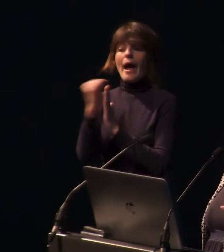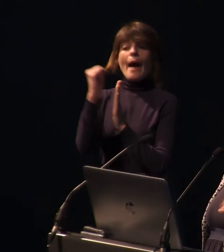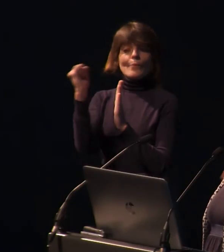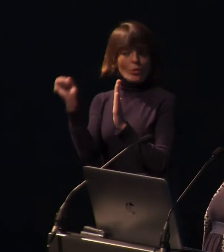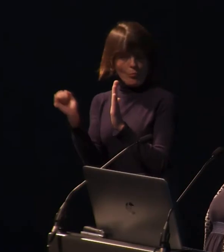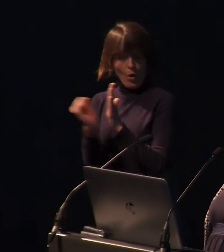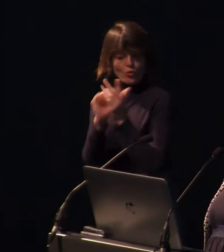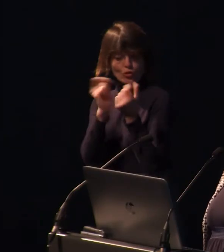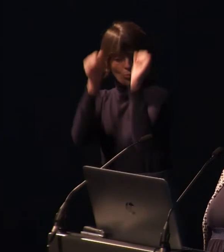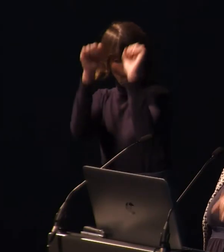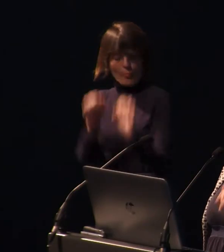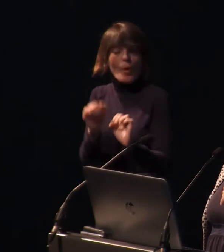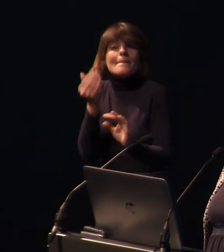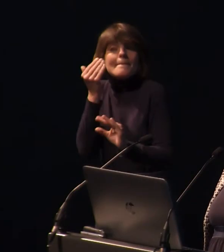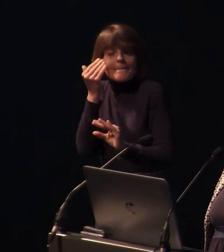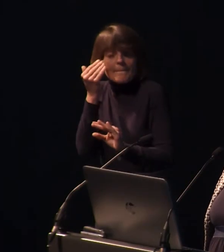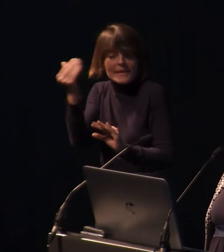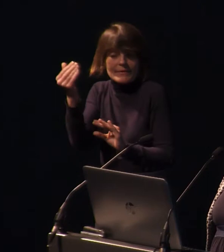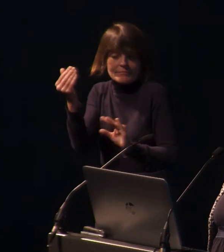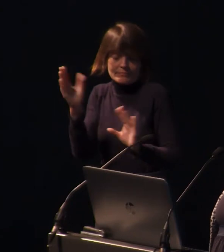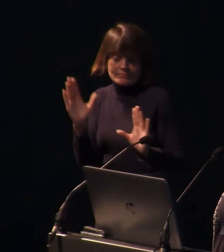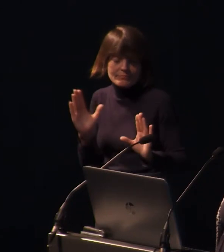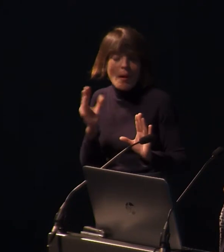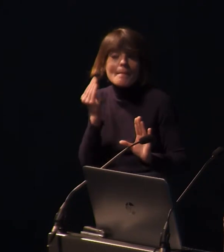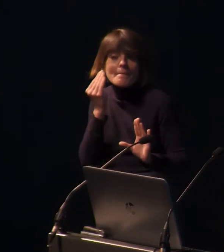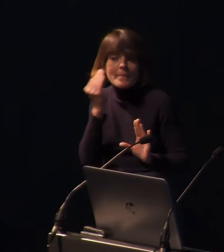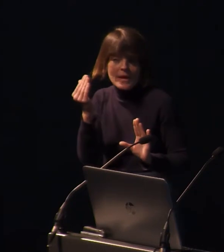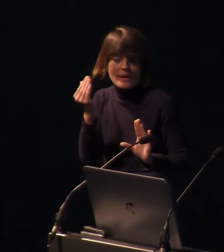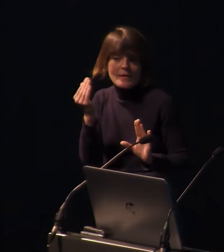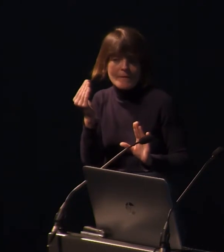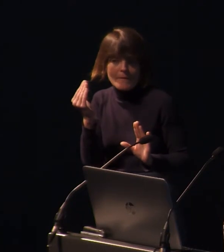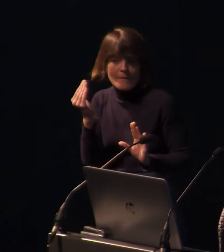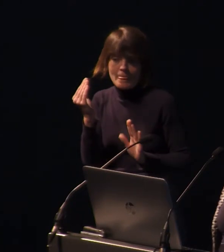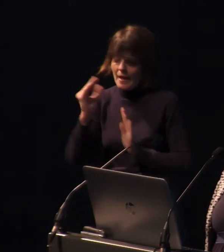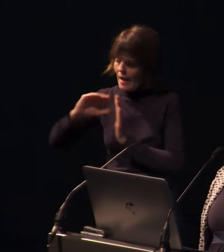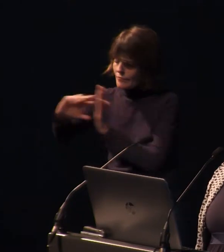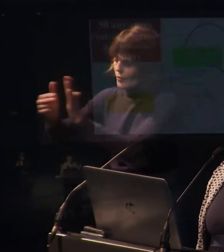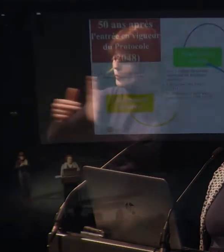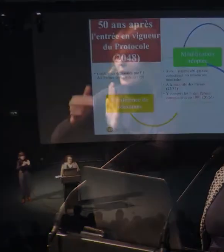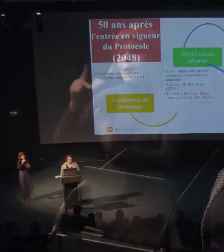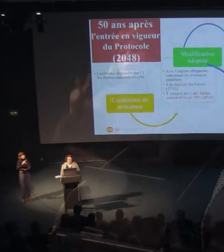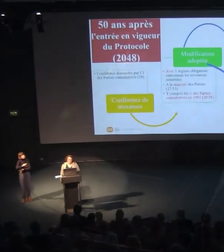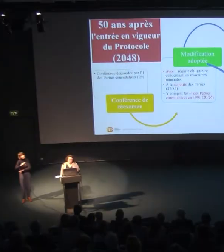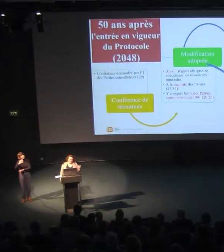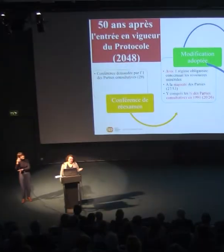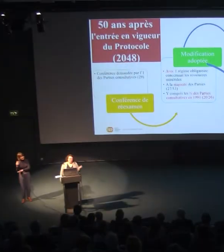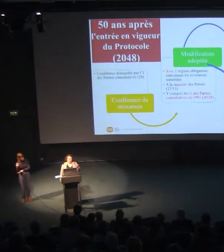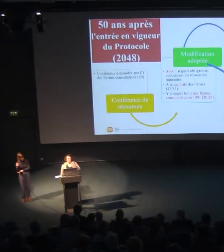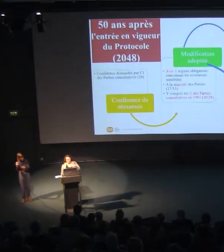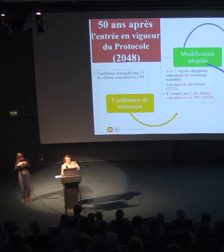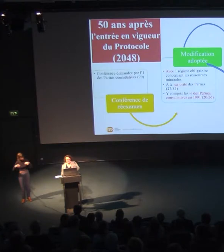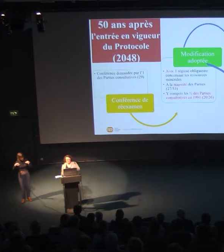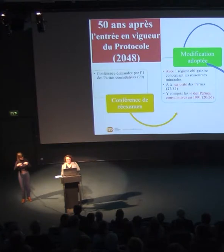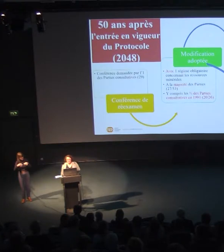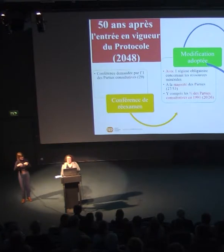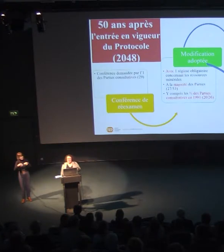que si donc il a été ratifié par les trois quarts des parties consultative n'ont actuellement pas 9